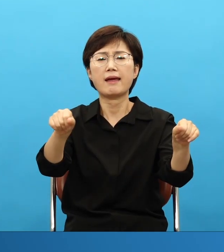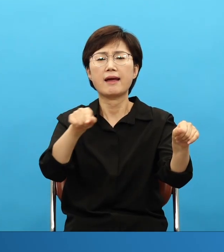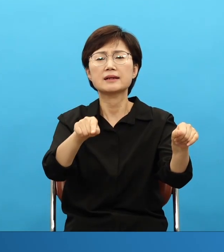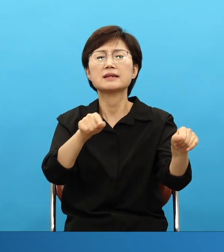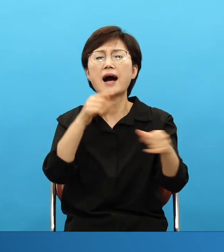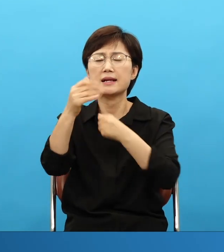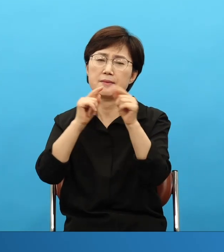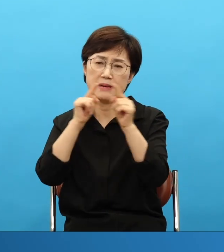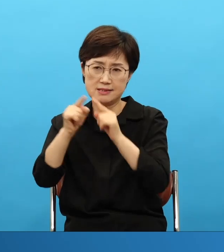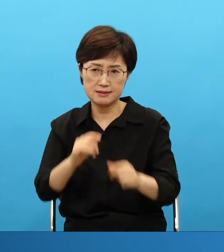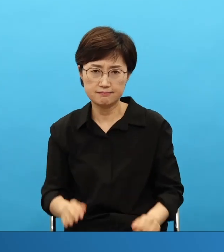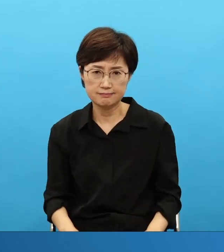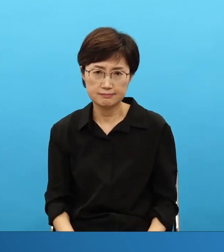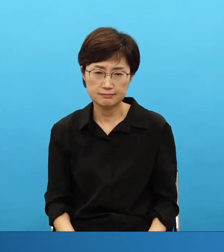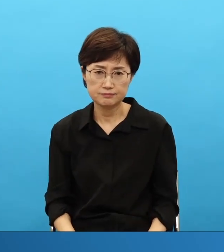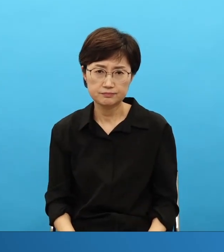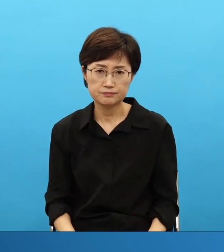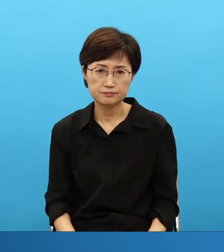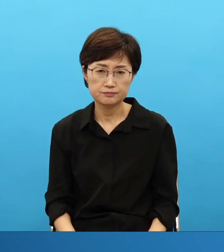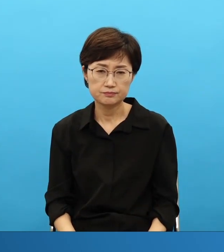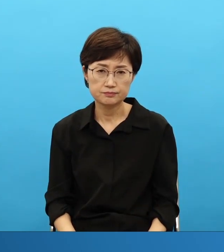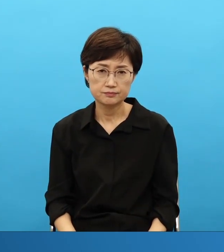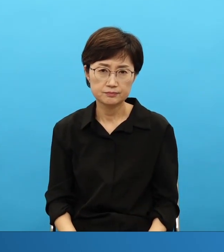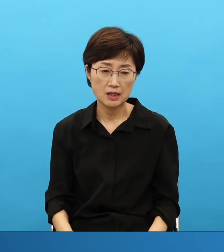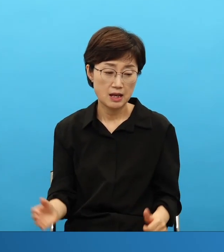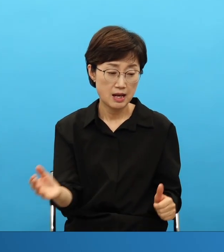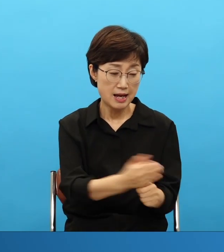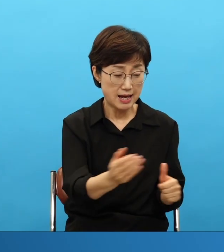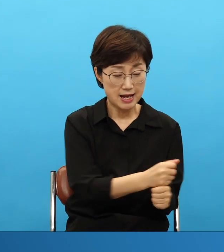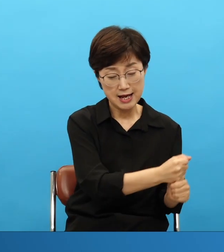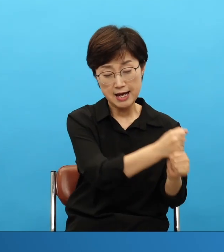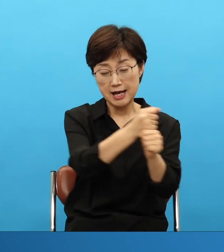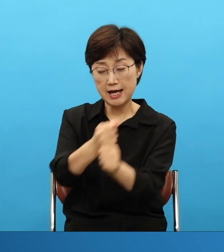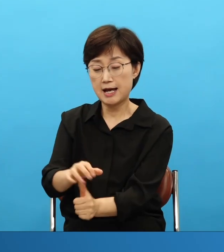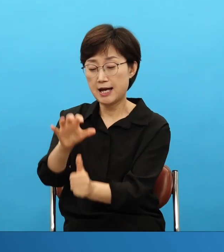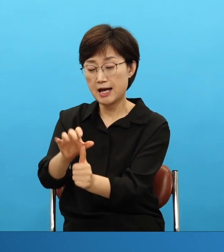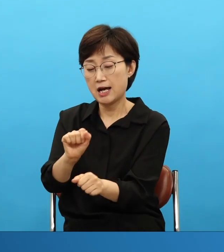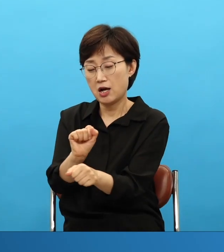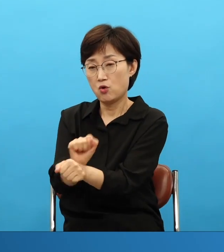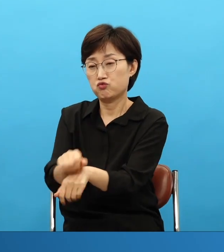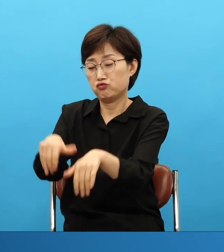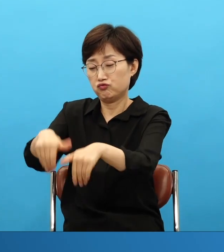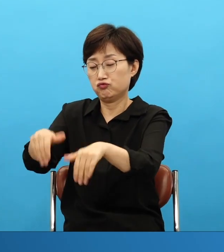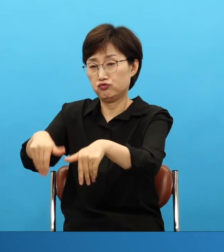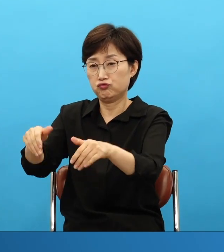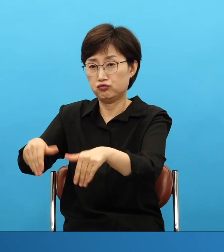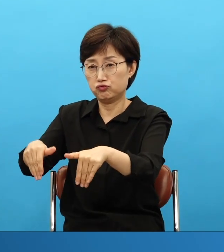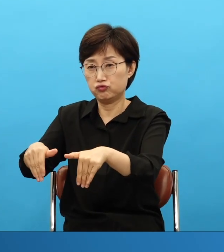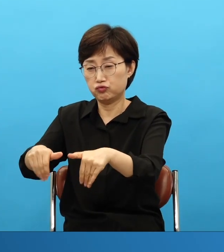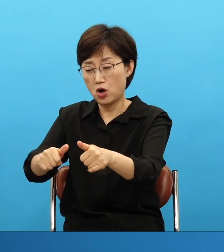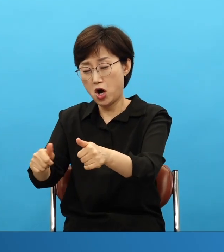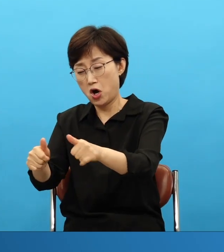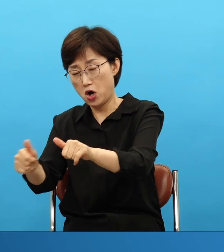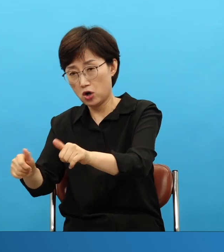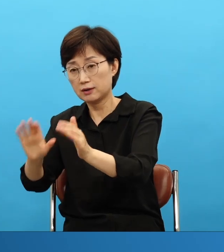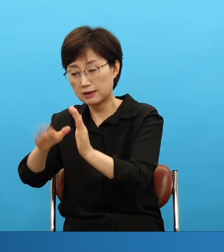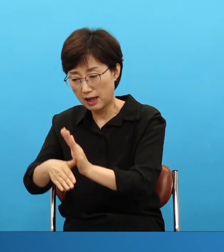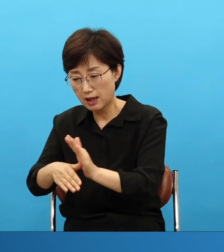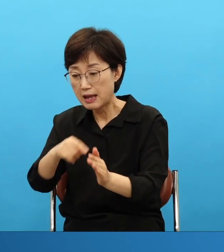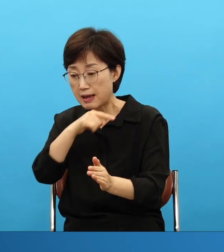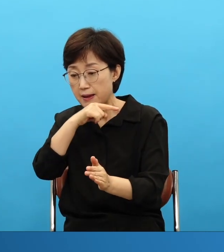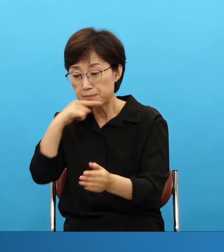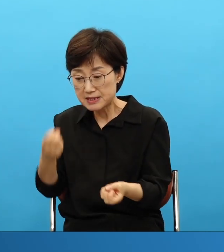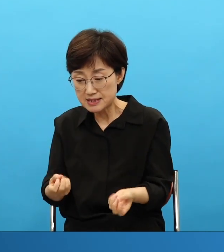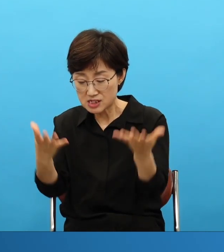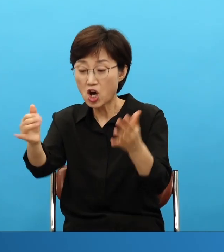그니다 저노 죽어갈 때 피 제사드리는 날 나오게 될